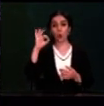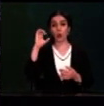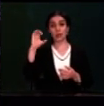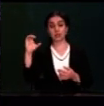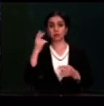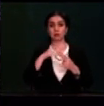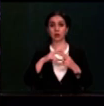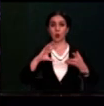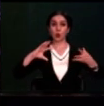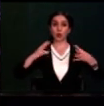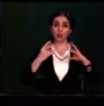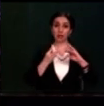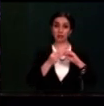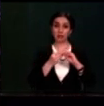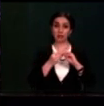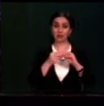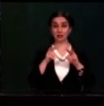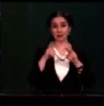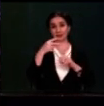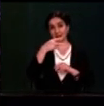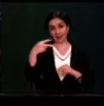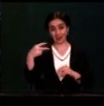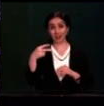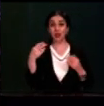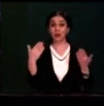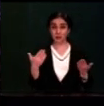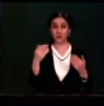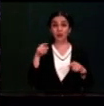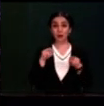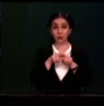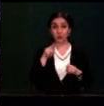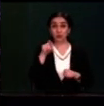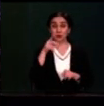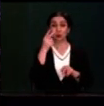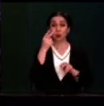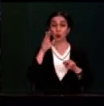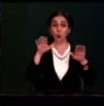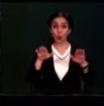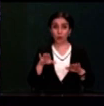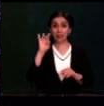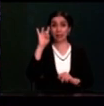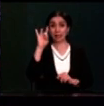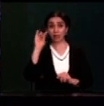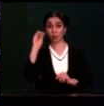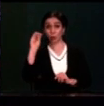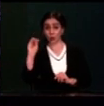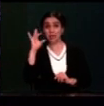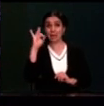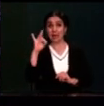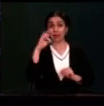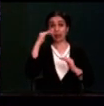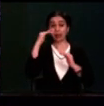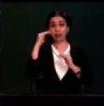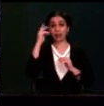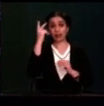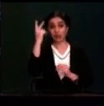kvadratning yig'indisiga teng. A, O imiz radiusga teng bo'lgani uchun o'rniga R qo'yamiz. R kvadrat plus